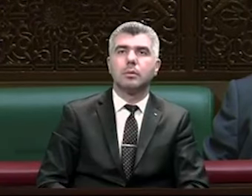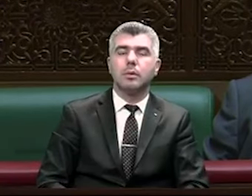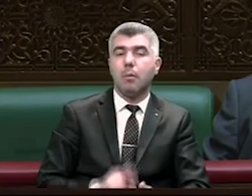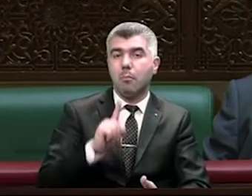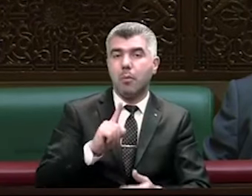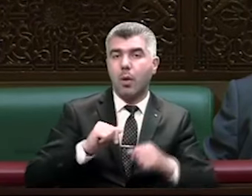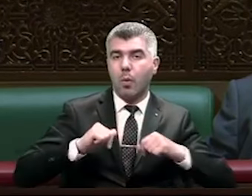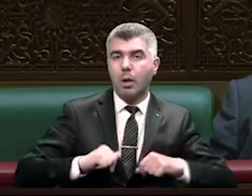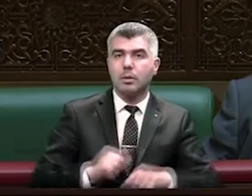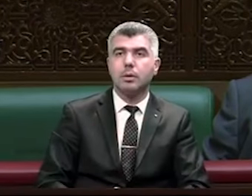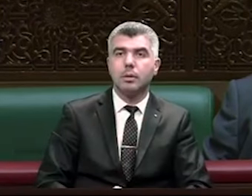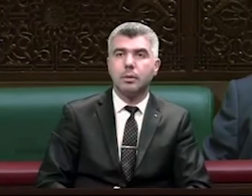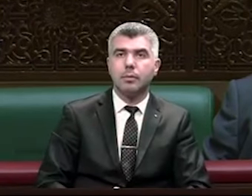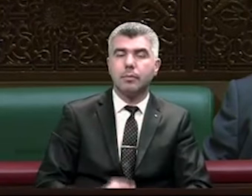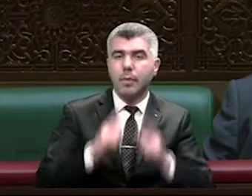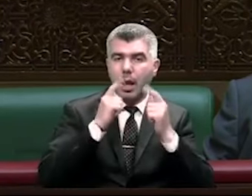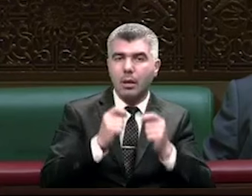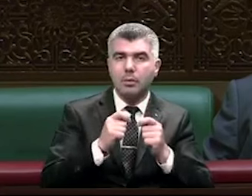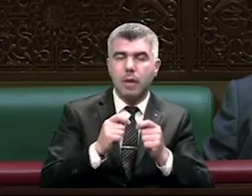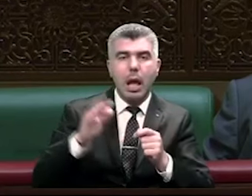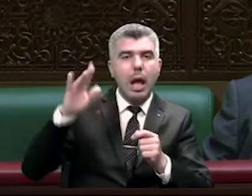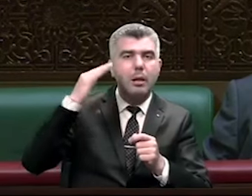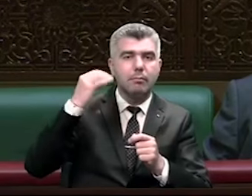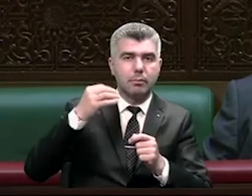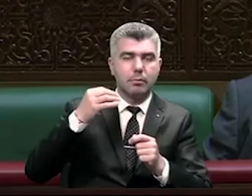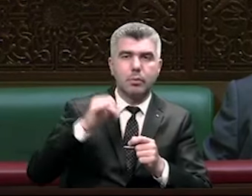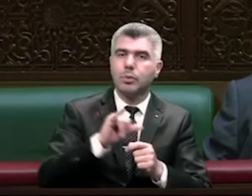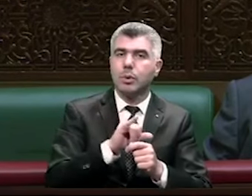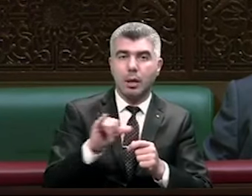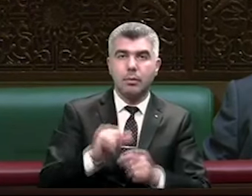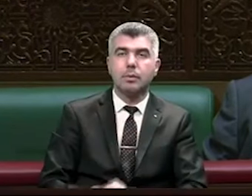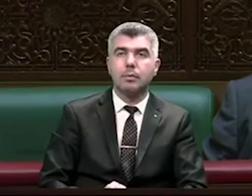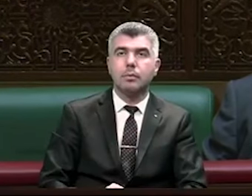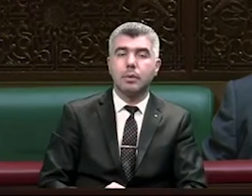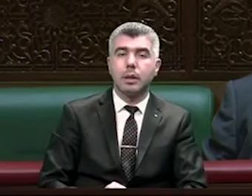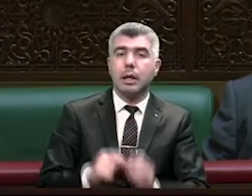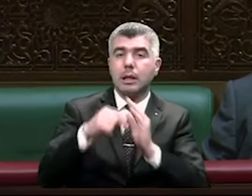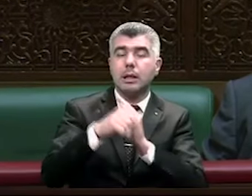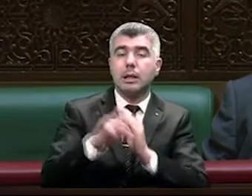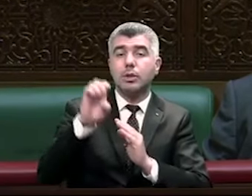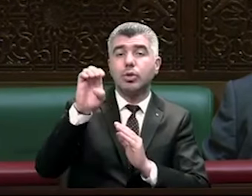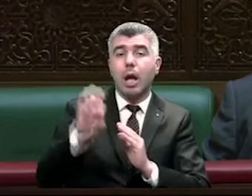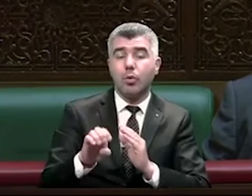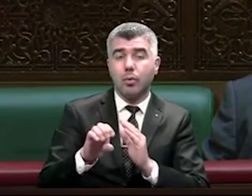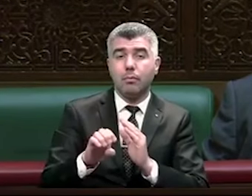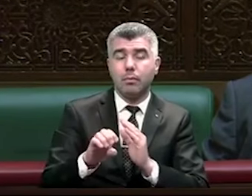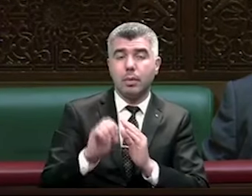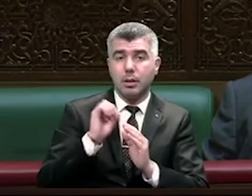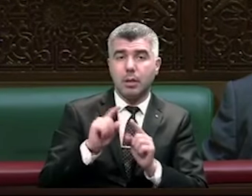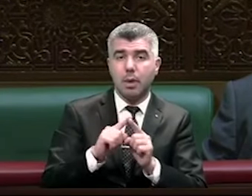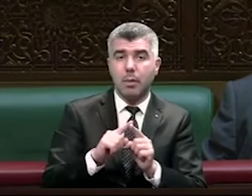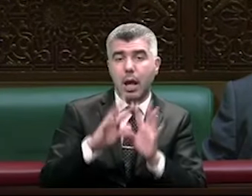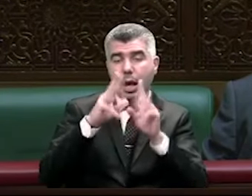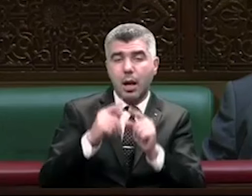السيد الوزير انا ب لي غير كنح الموصف راه لا يعقل السيد الوزير الجنوب الشرقي يعطيكم يعطيكم ارقام